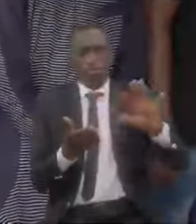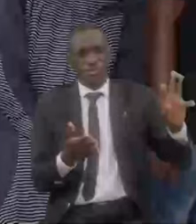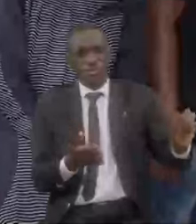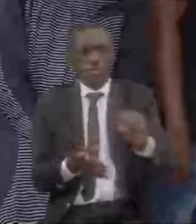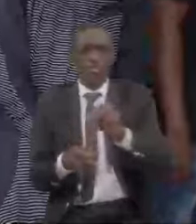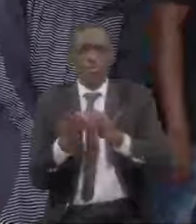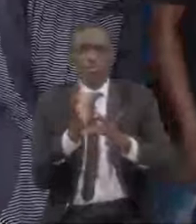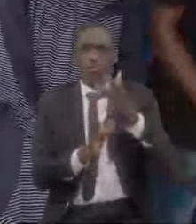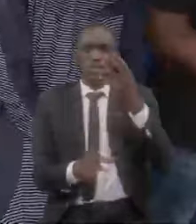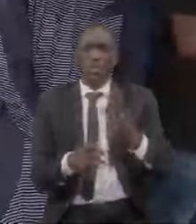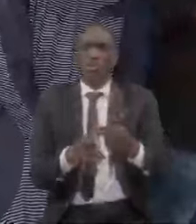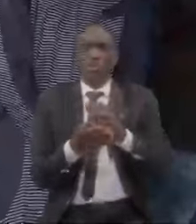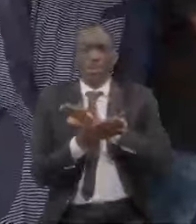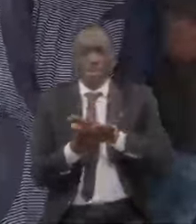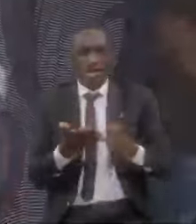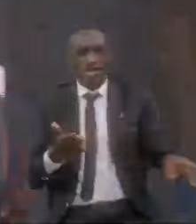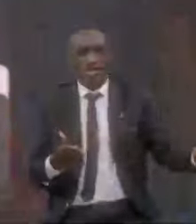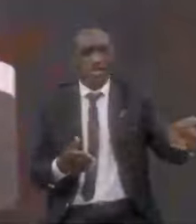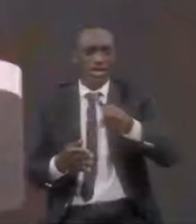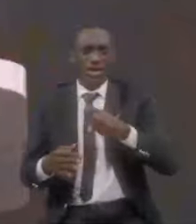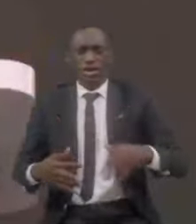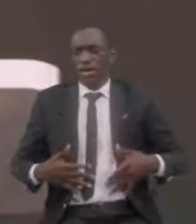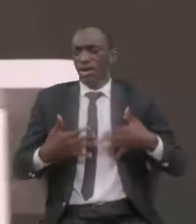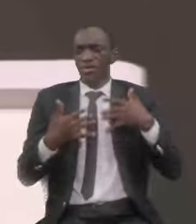Purifie leur vie au nom de Jésus.